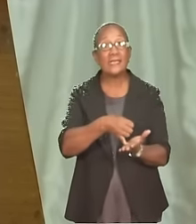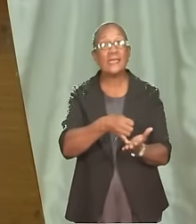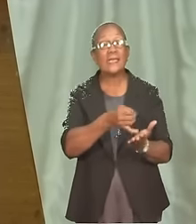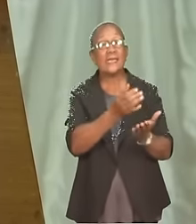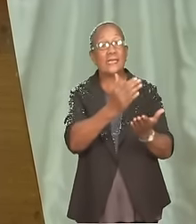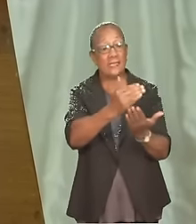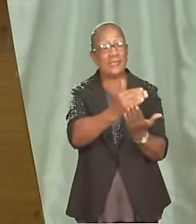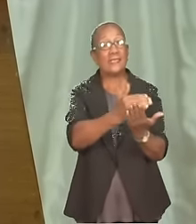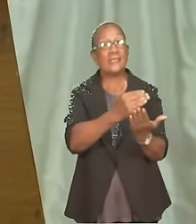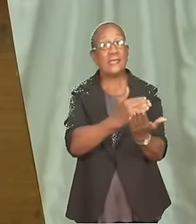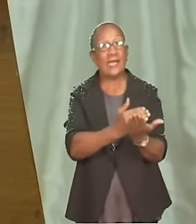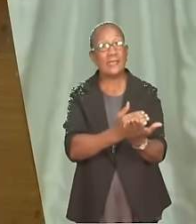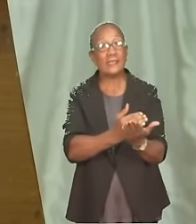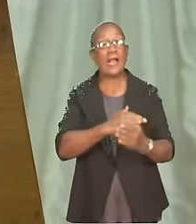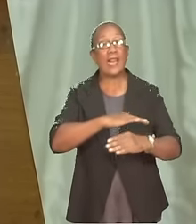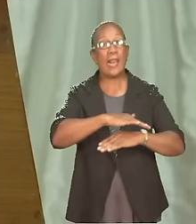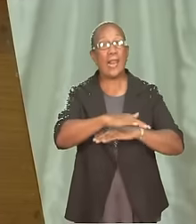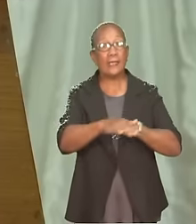landelijke evenredigheid.